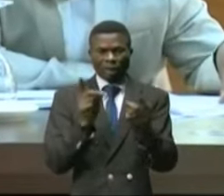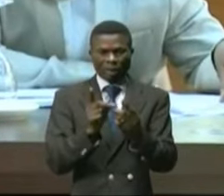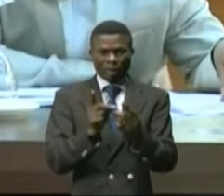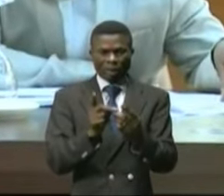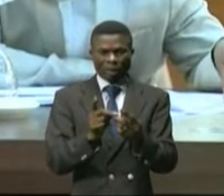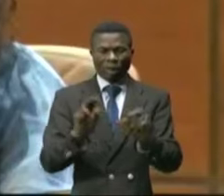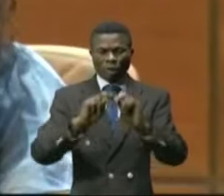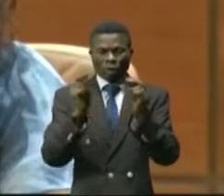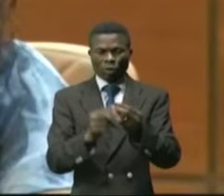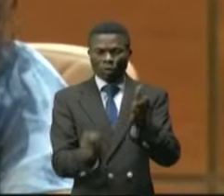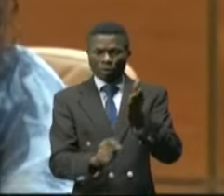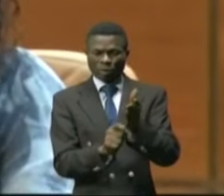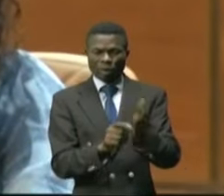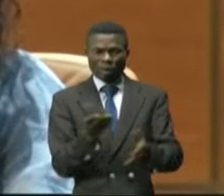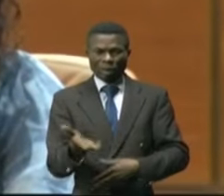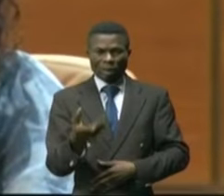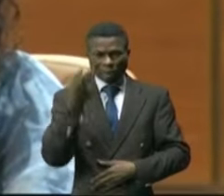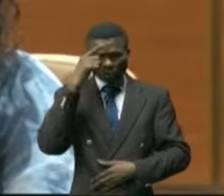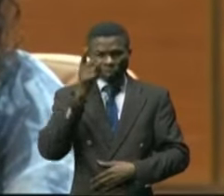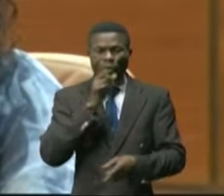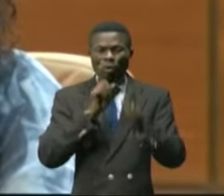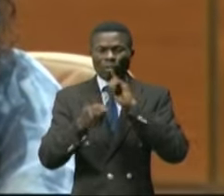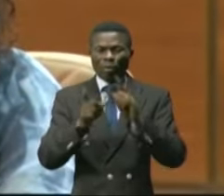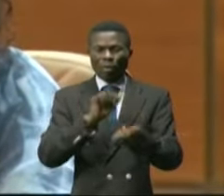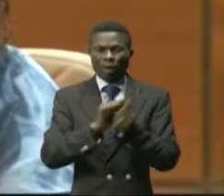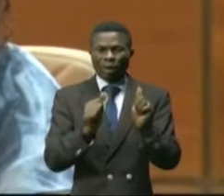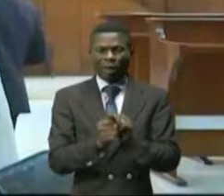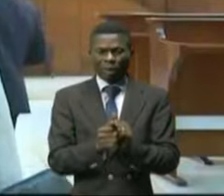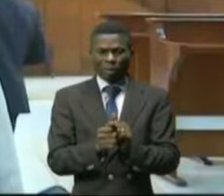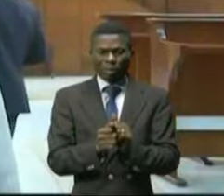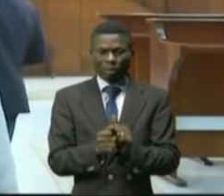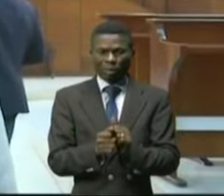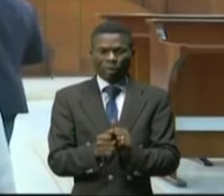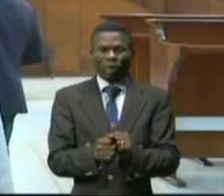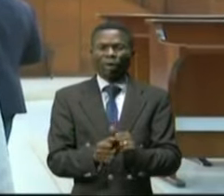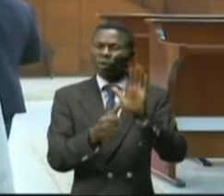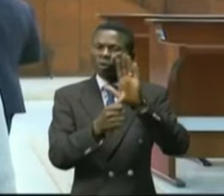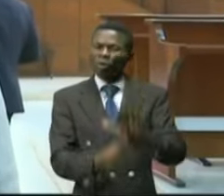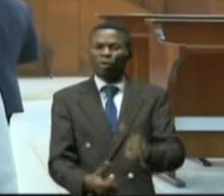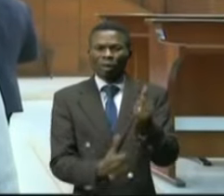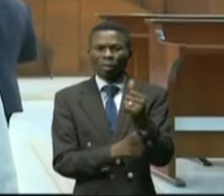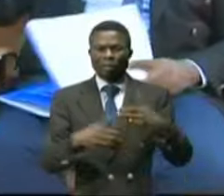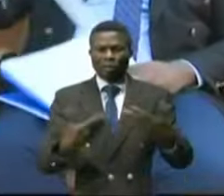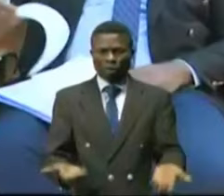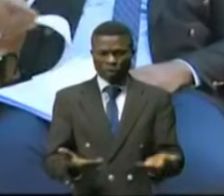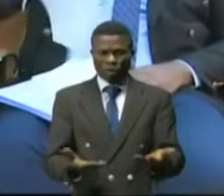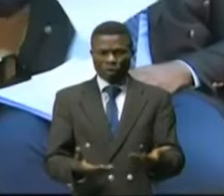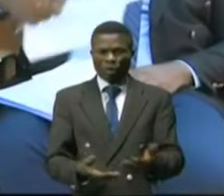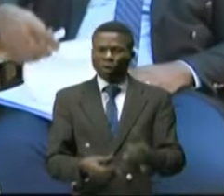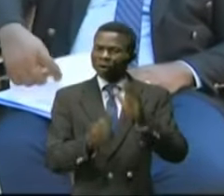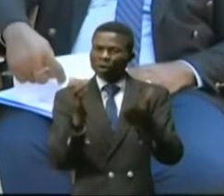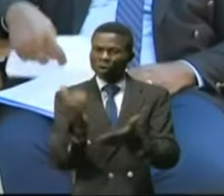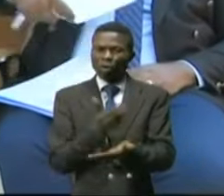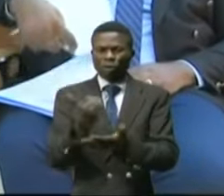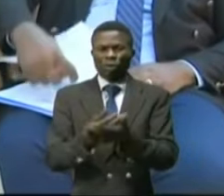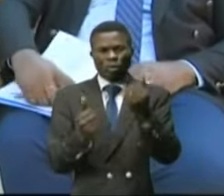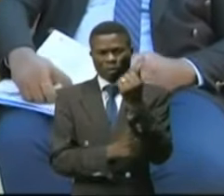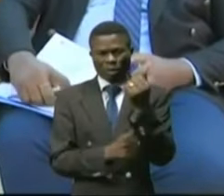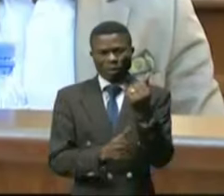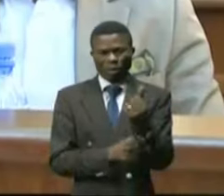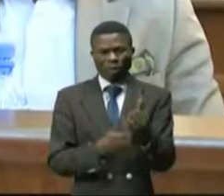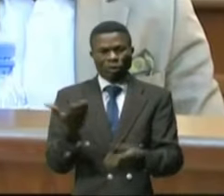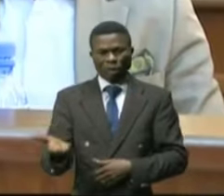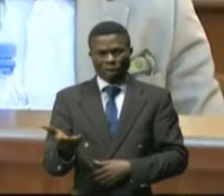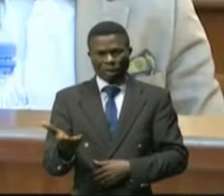technique restreinte, c'est pour échanger sur des cas de référencement de traite des personnes. La traite des personnes, l'exploitation des hommes, soit par le